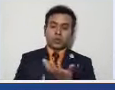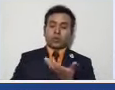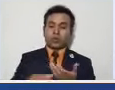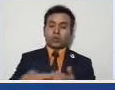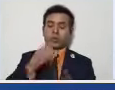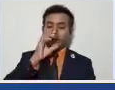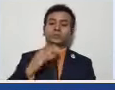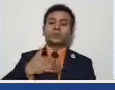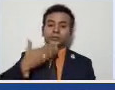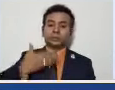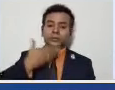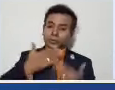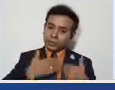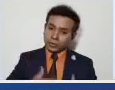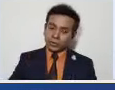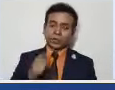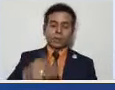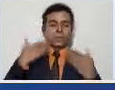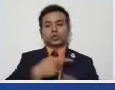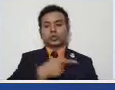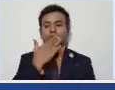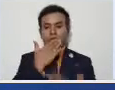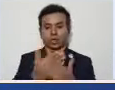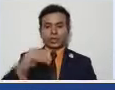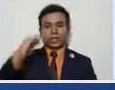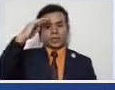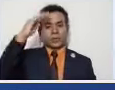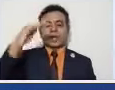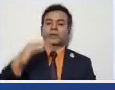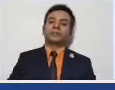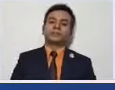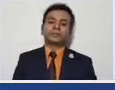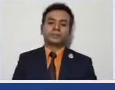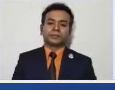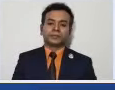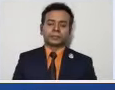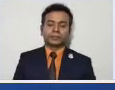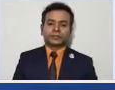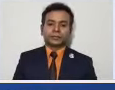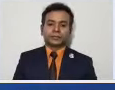নিয়মিত হাত ধোয়া, মাস্ক পরিধান করা, এই অস্ত্রগুলিকে আমরা যেন ব্যবহার